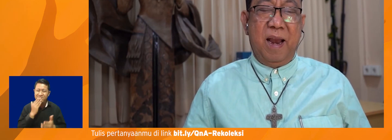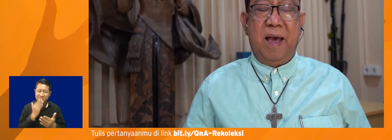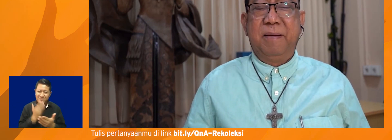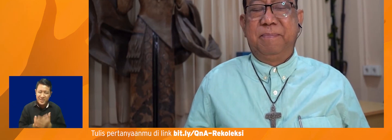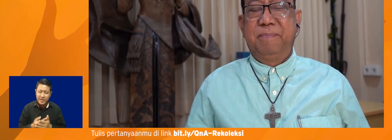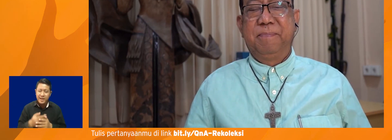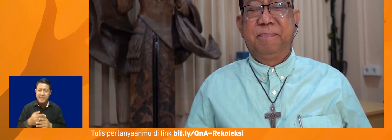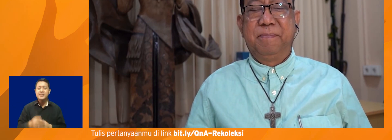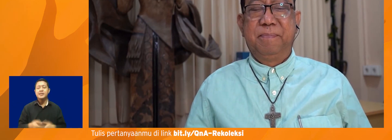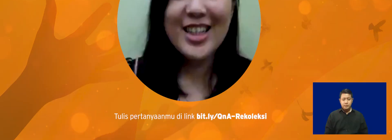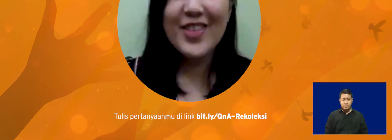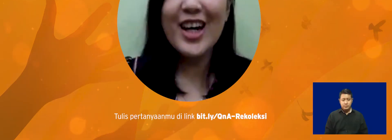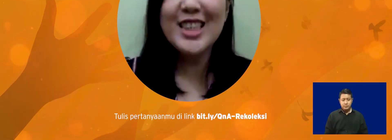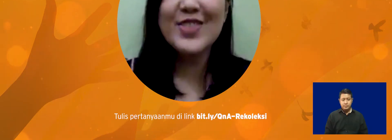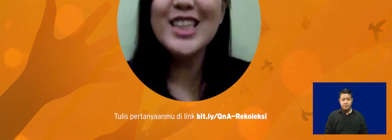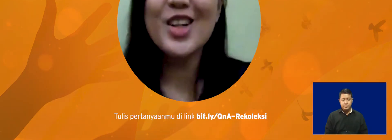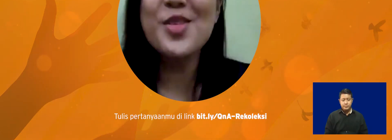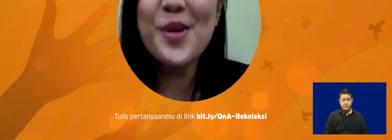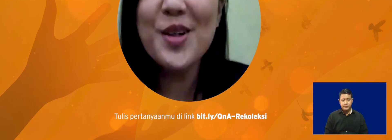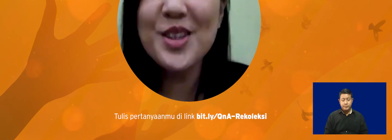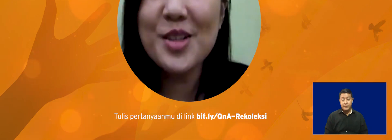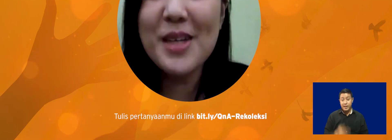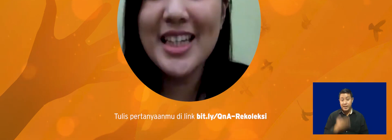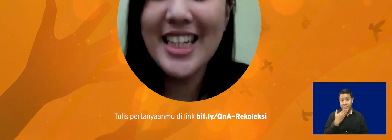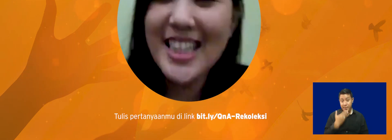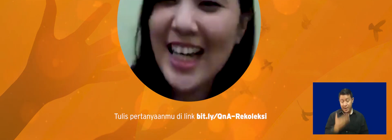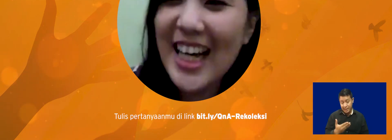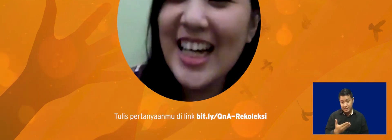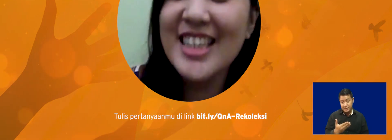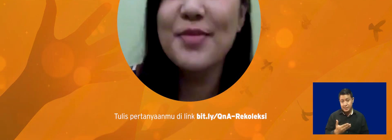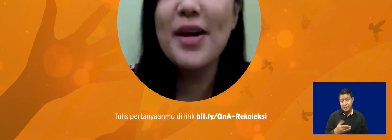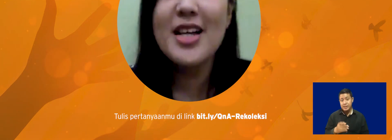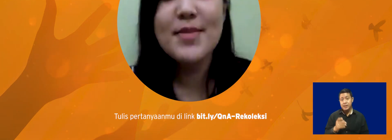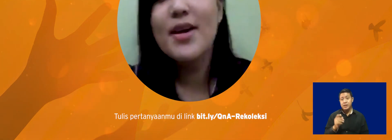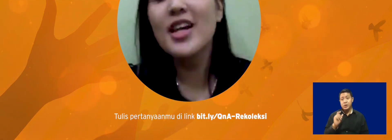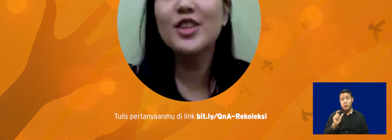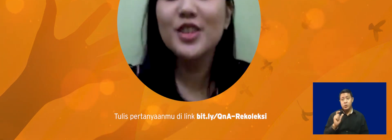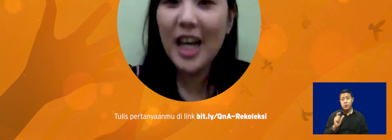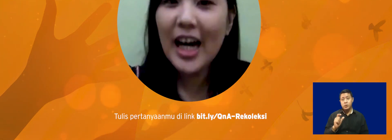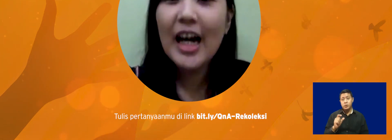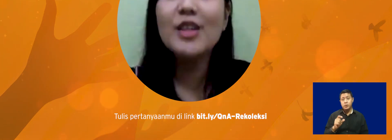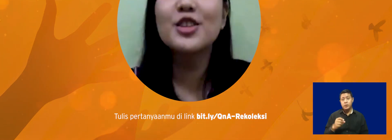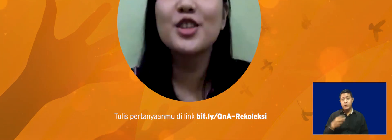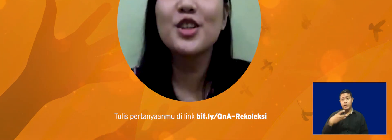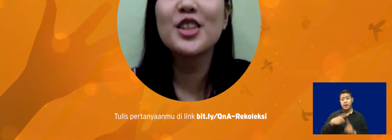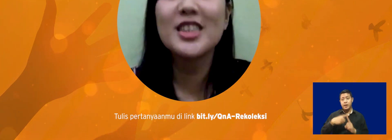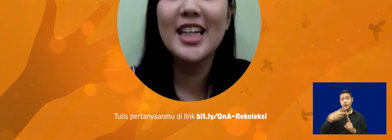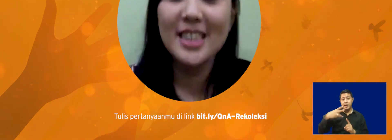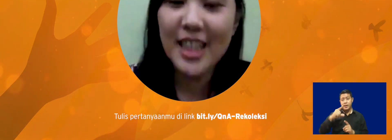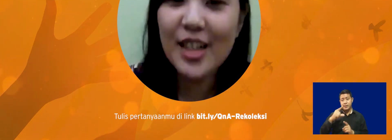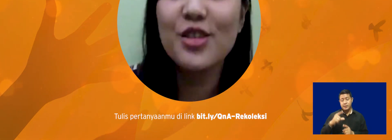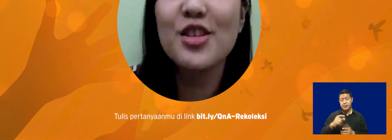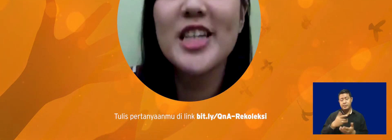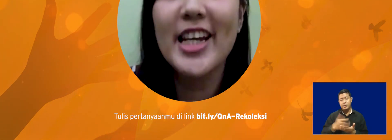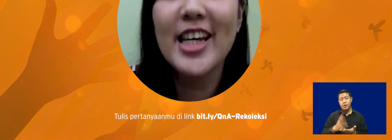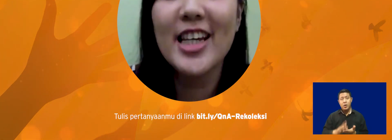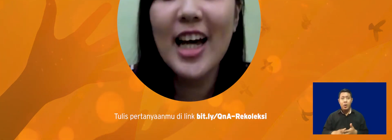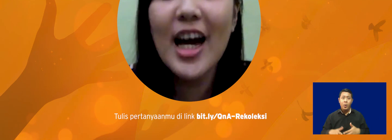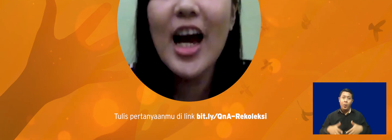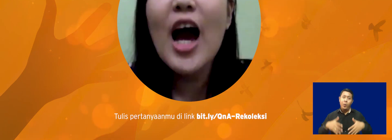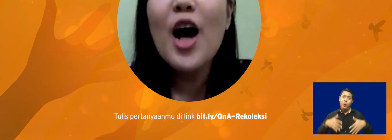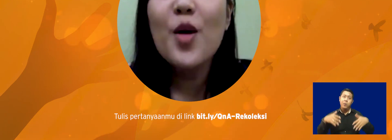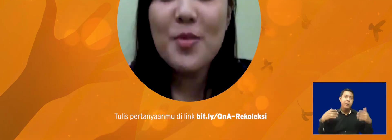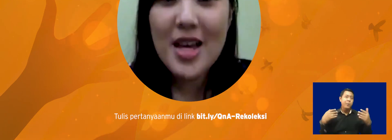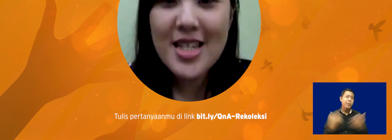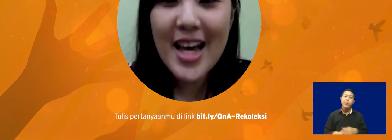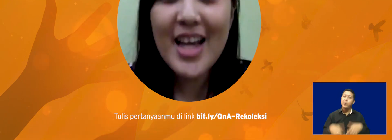kepada Fidela. Oke, baik, terima kasih banyak Romo untuk materinya. Terima kasih banyak juga untuk Chester untuk